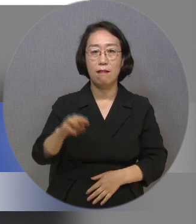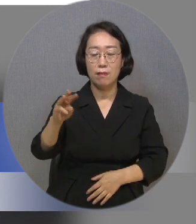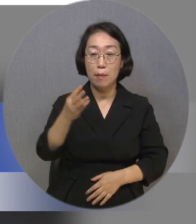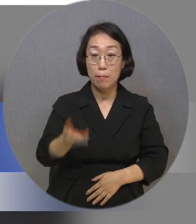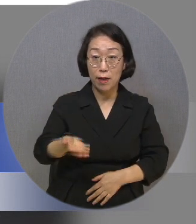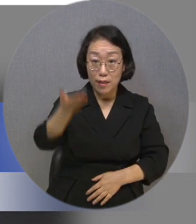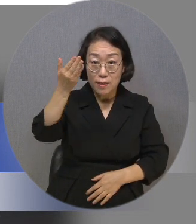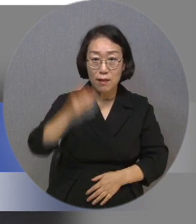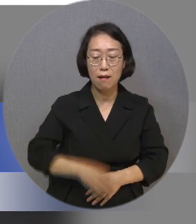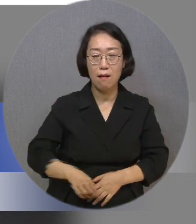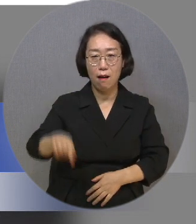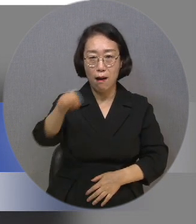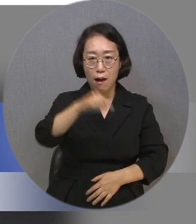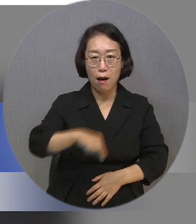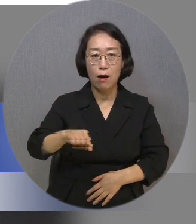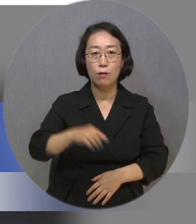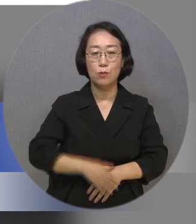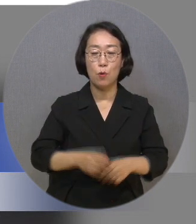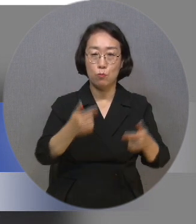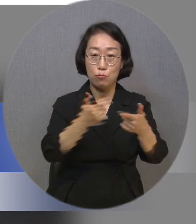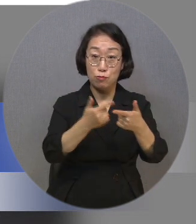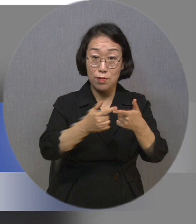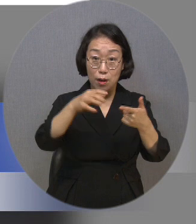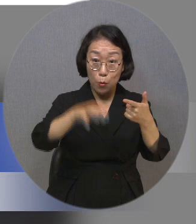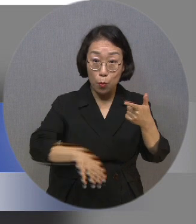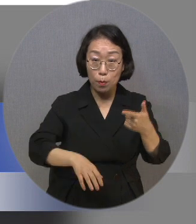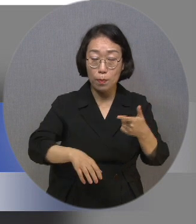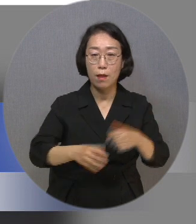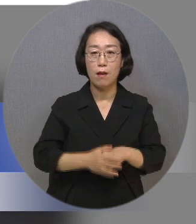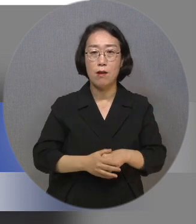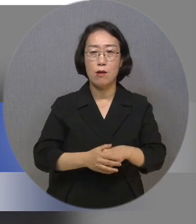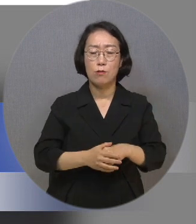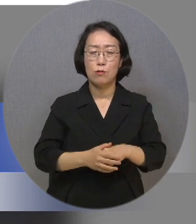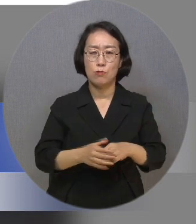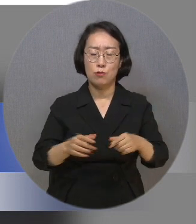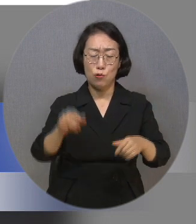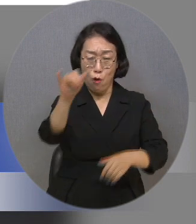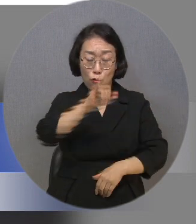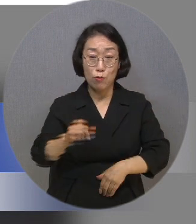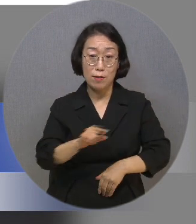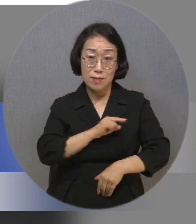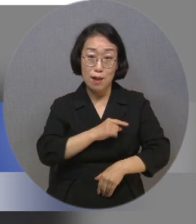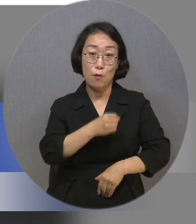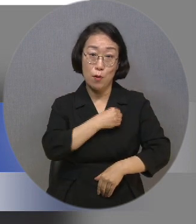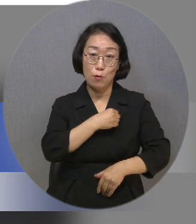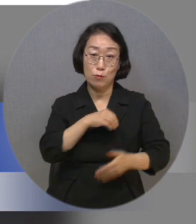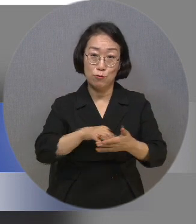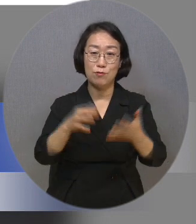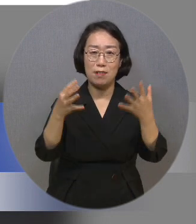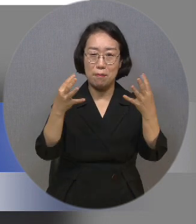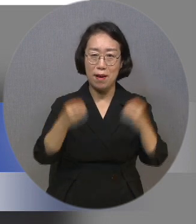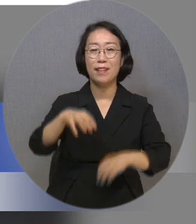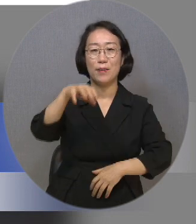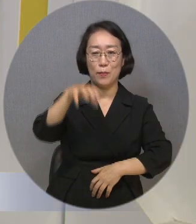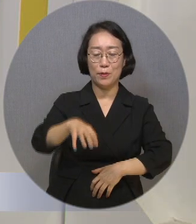총 64개 기업이 가입되어 있고 전국에서 부산이 가장 많은 회원 수를 보유하고